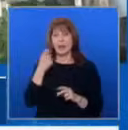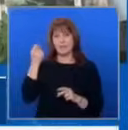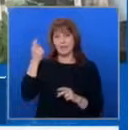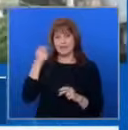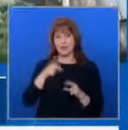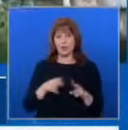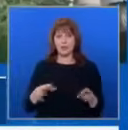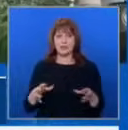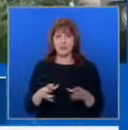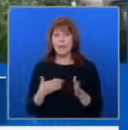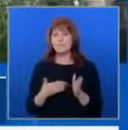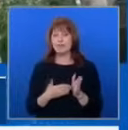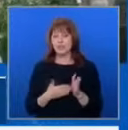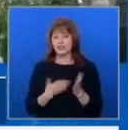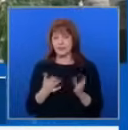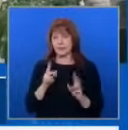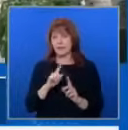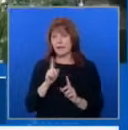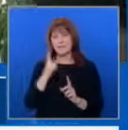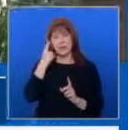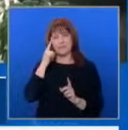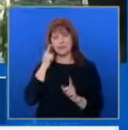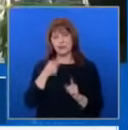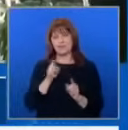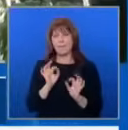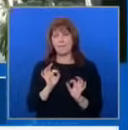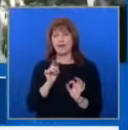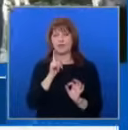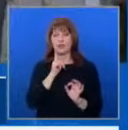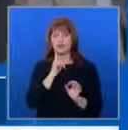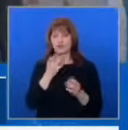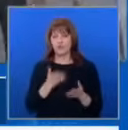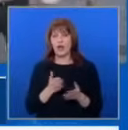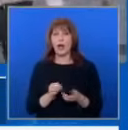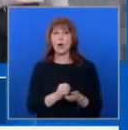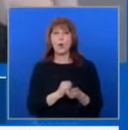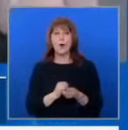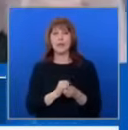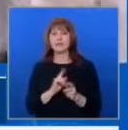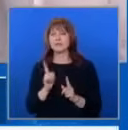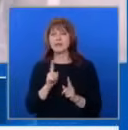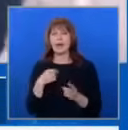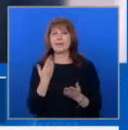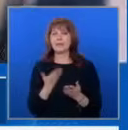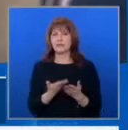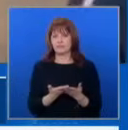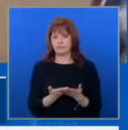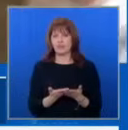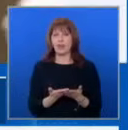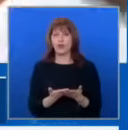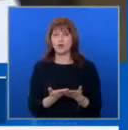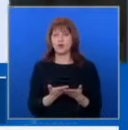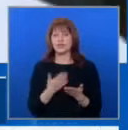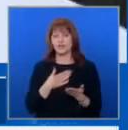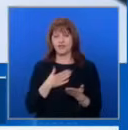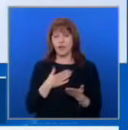събрание. Причината за това е, цитирам, не мислят, че е правилният човек. От коалицията обаче няма и да дадат свое предложение за председател